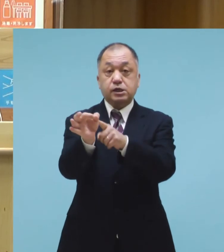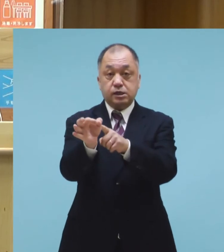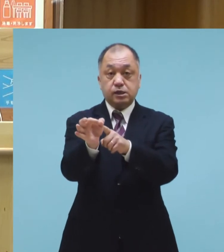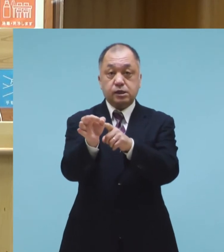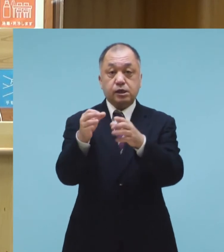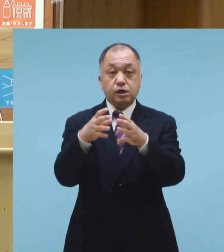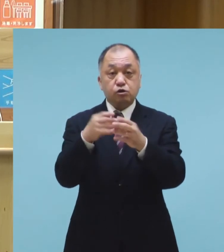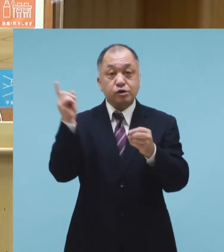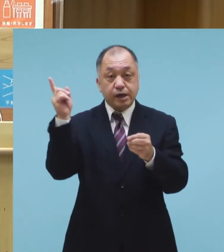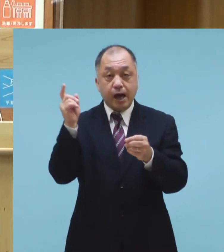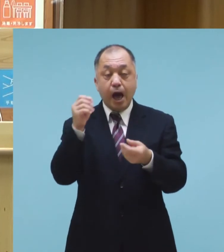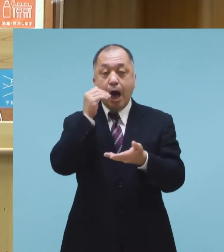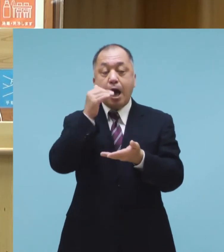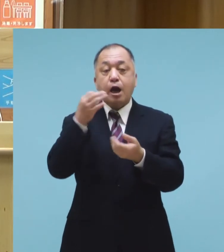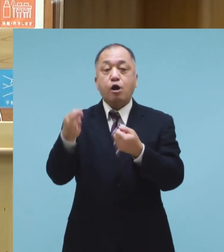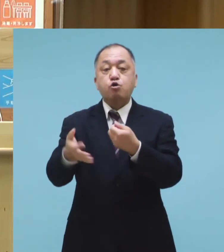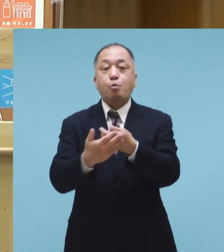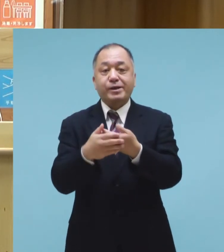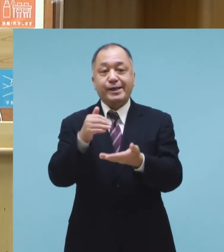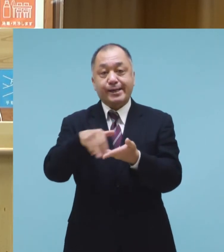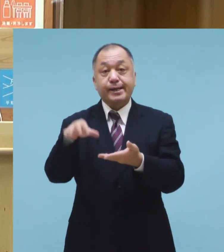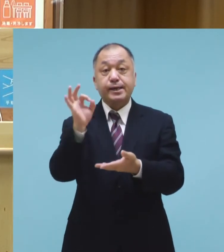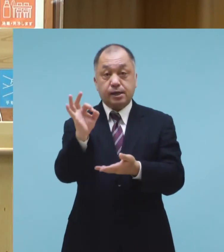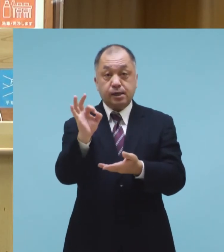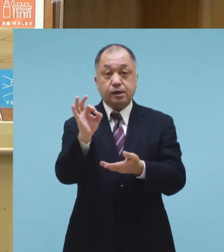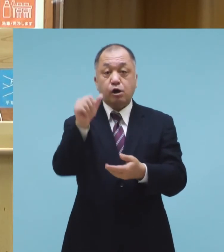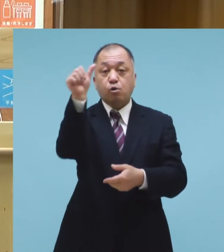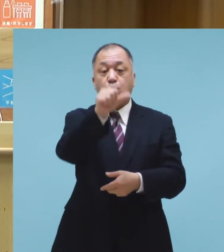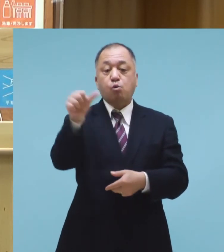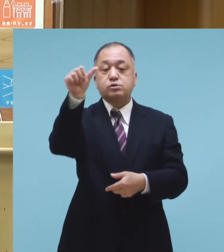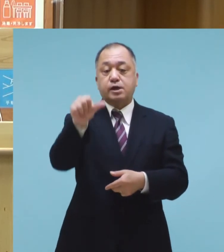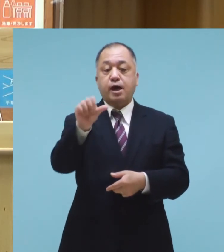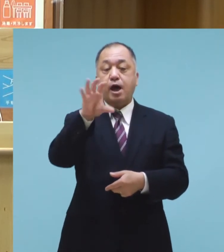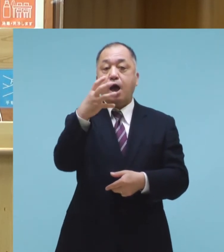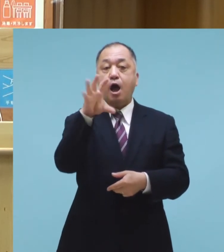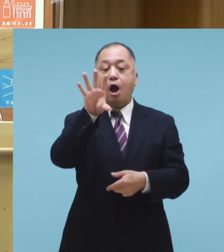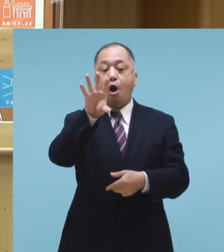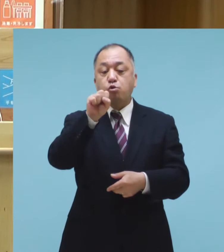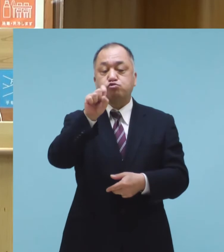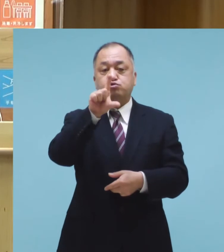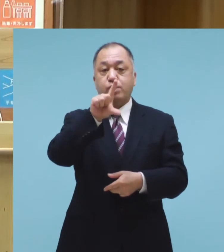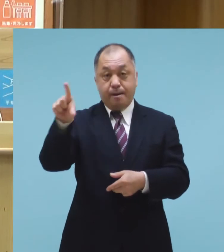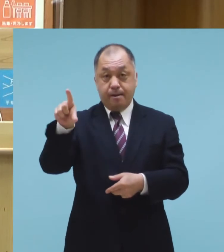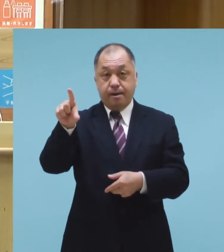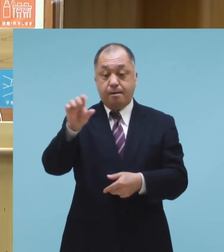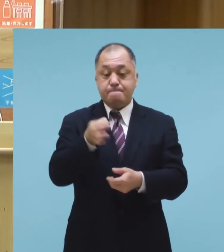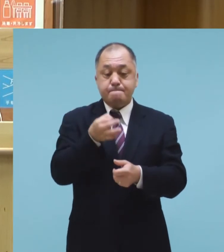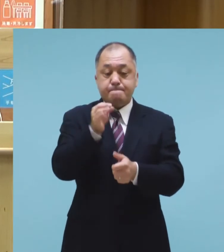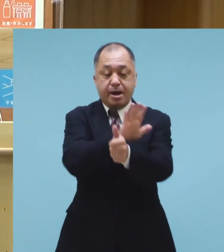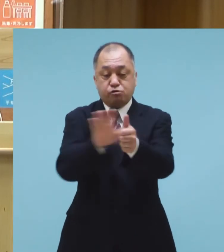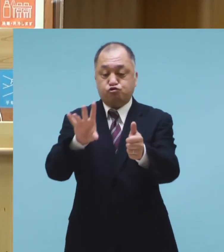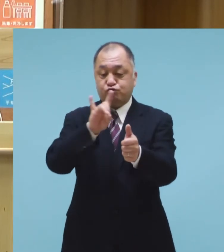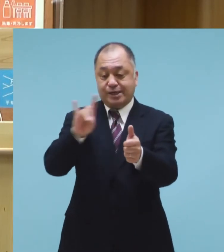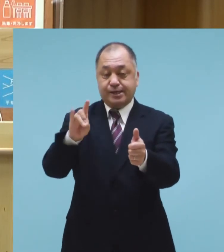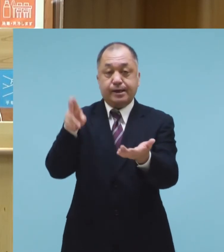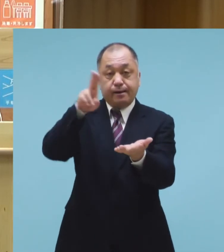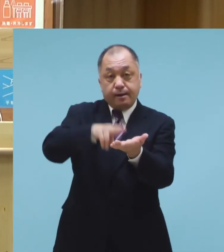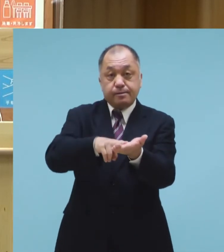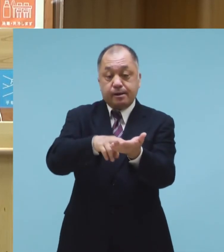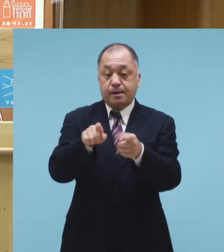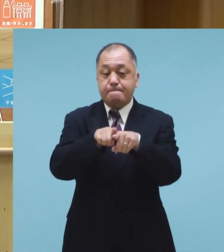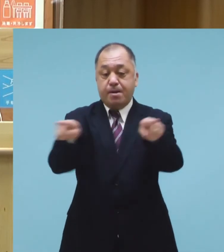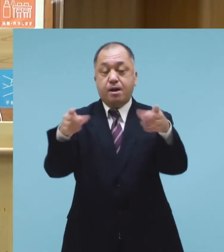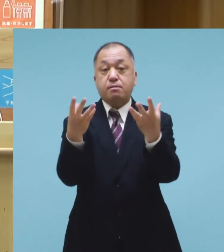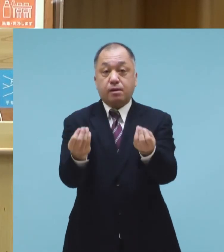府が予備費を使って、まあ、5000億円支出するというふうに閣議決定されました。でそのうちまあ同分が、